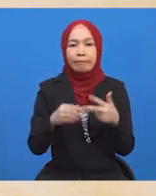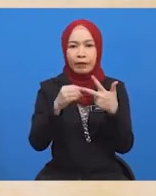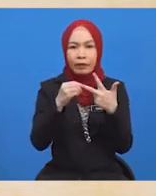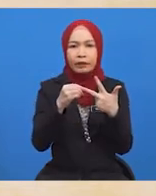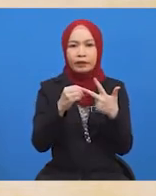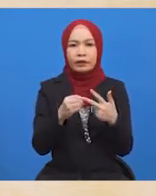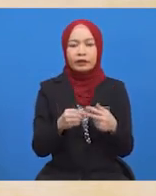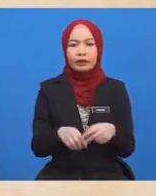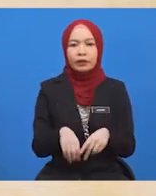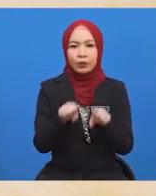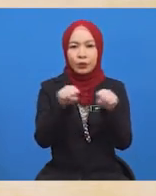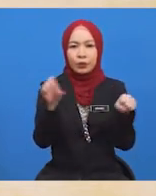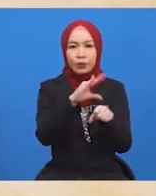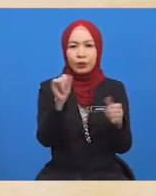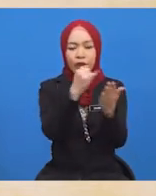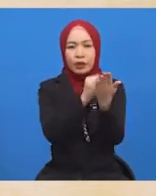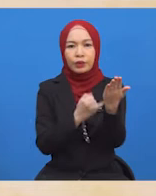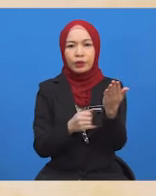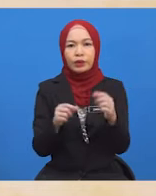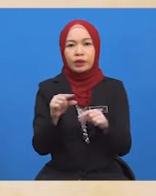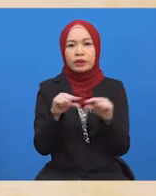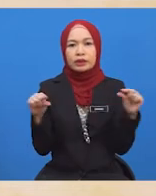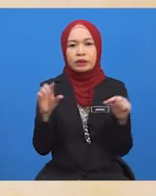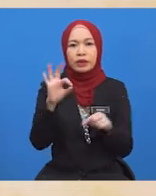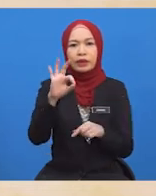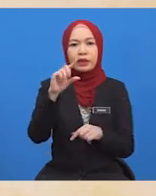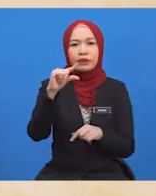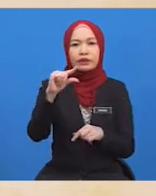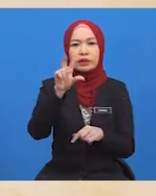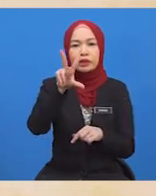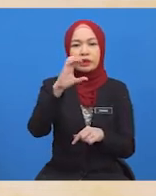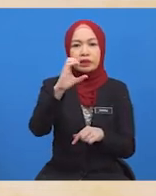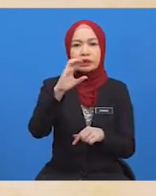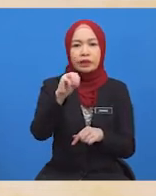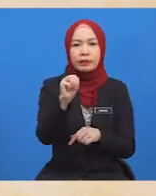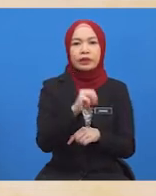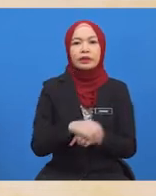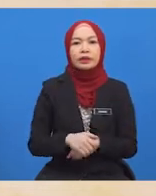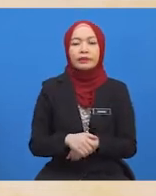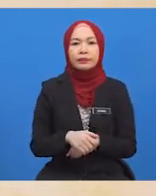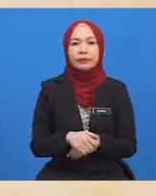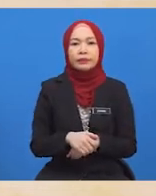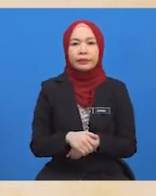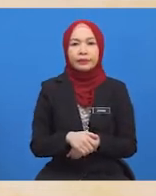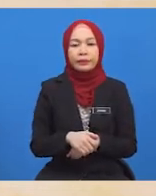Ketiga, ukur dan lukis garis FG 3 cm.